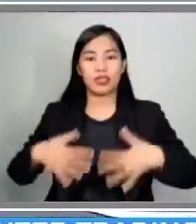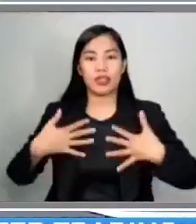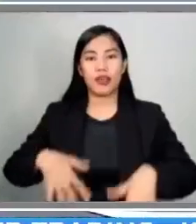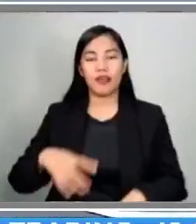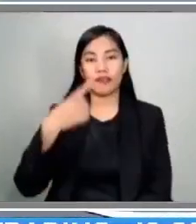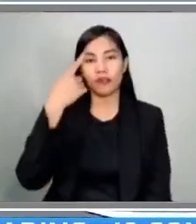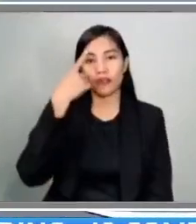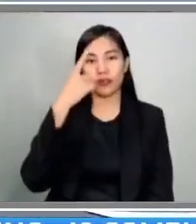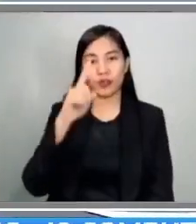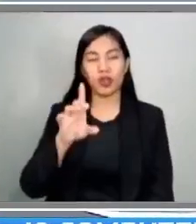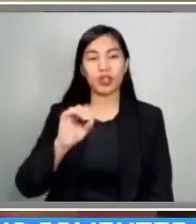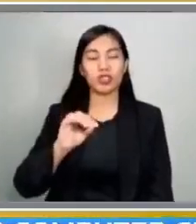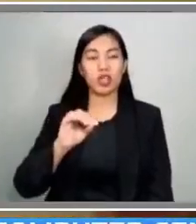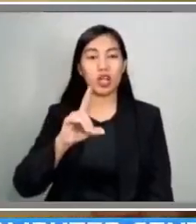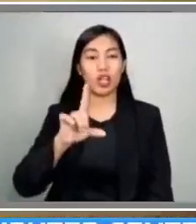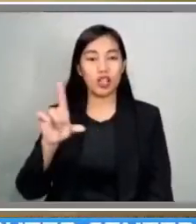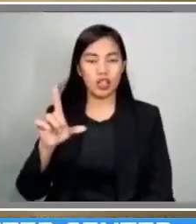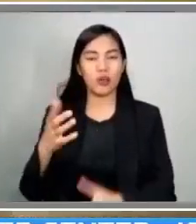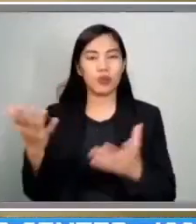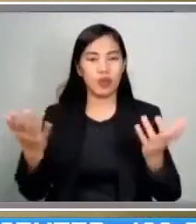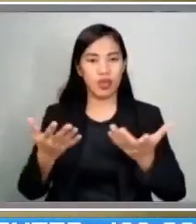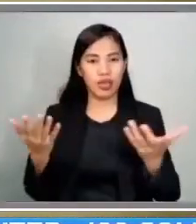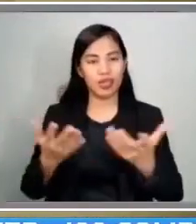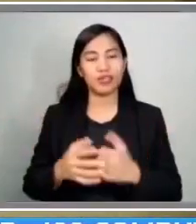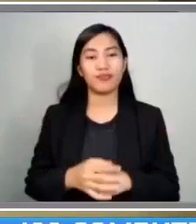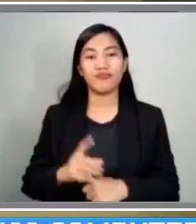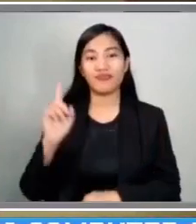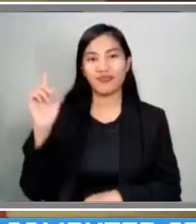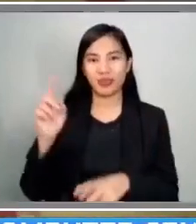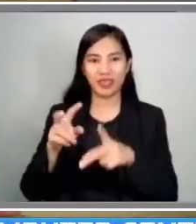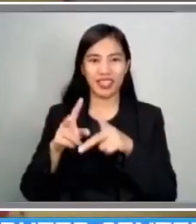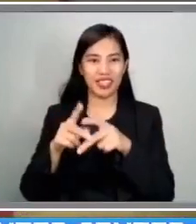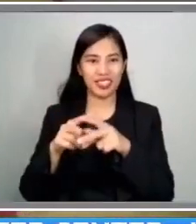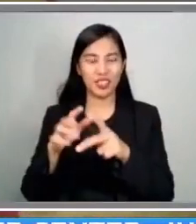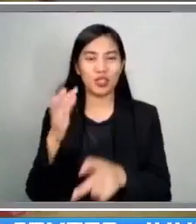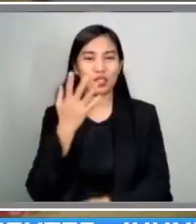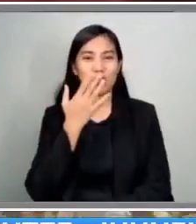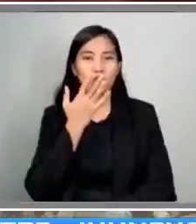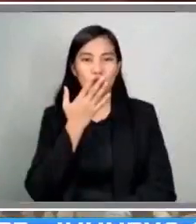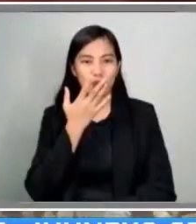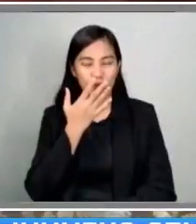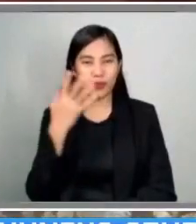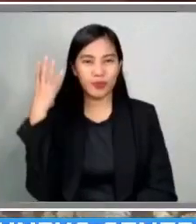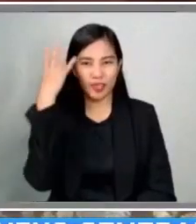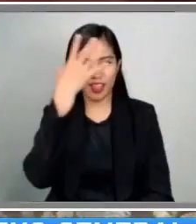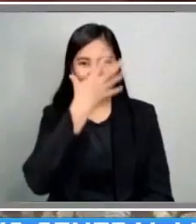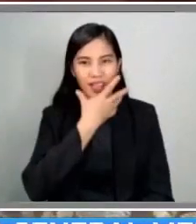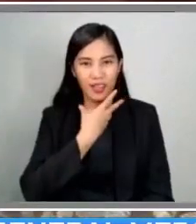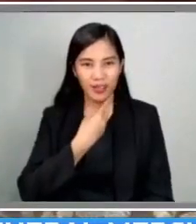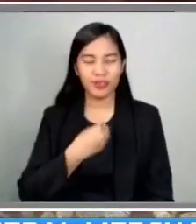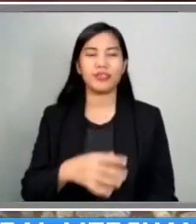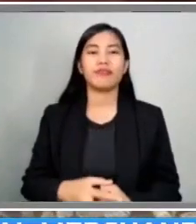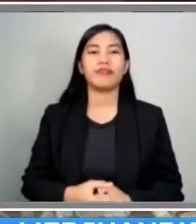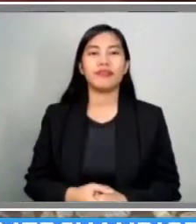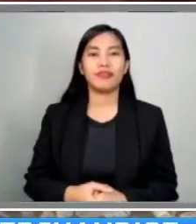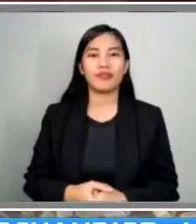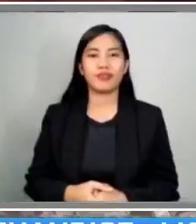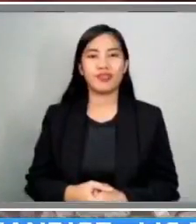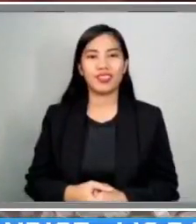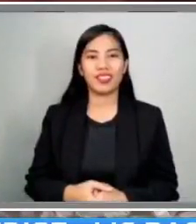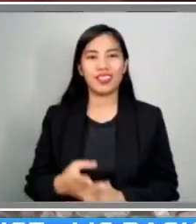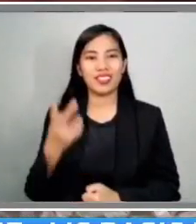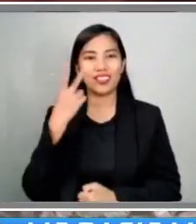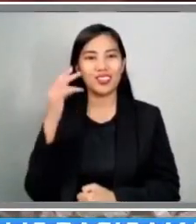po yan. Makukulay po, oh. Eto, oh, ayan. Ah, talaga namang bongga, ha? Parang a-attend lang sa big-time event